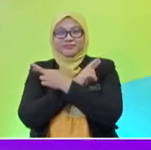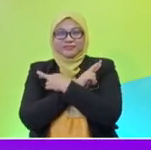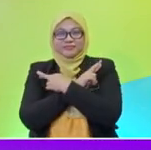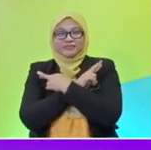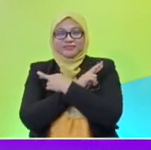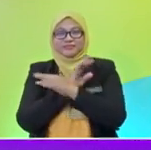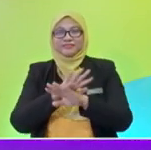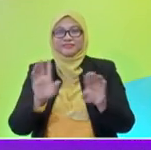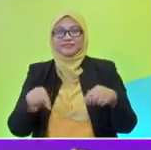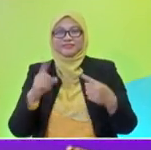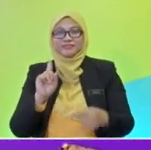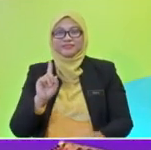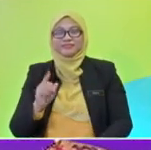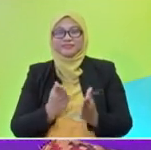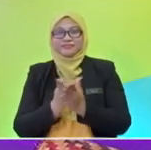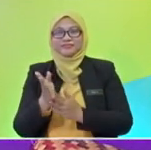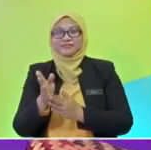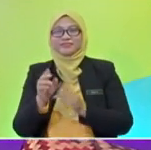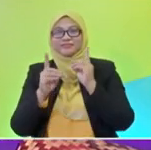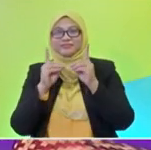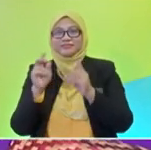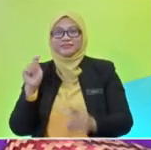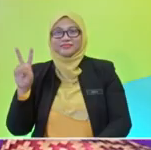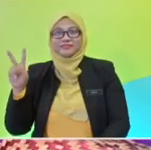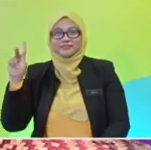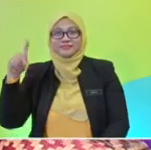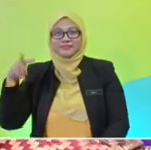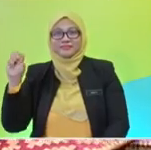jangan kemana-mana terus bersama kami dididik TVN